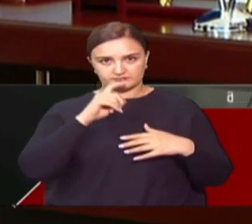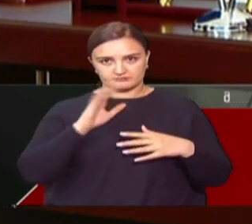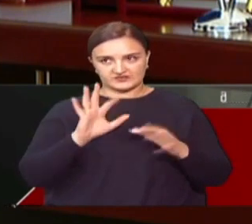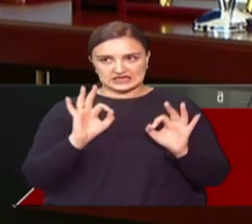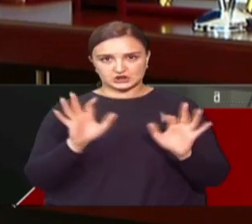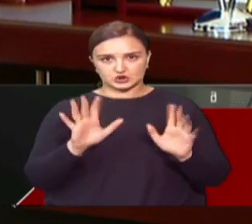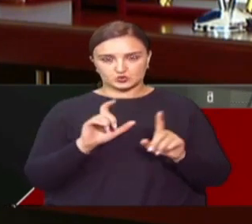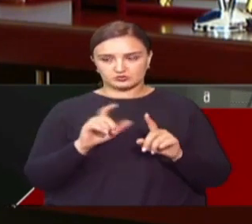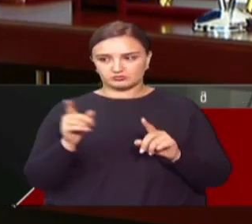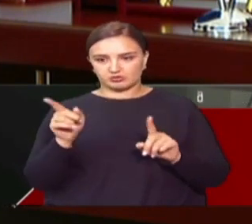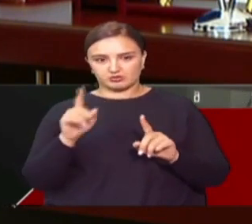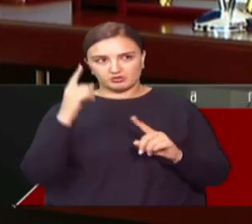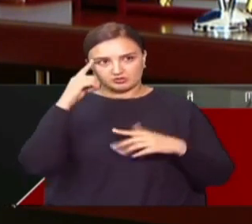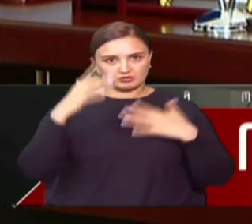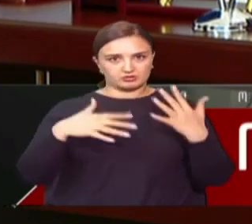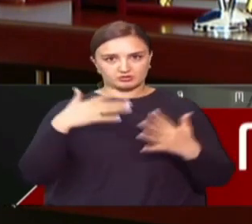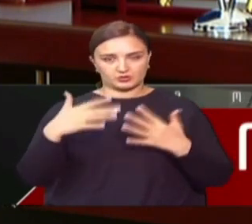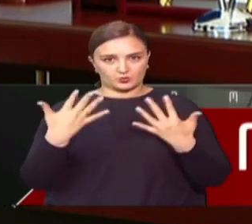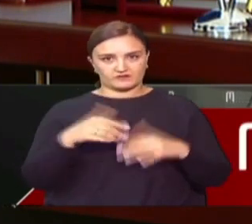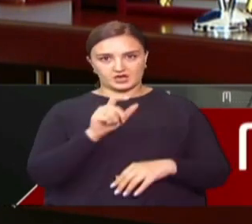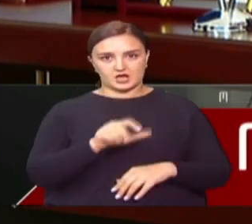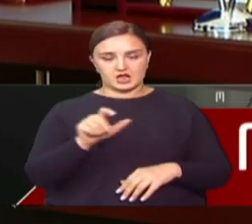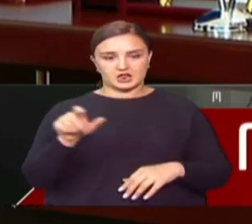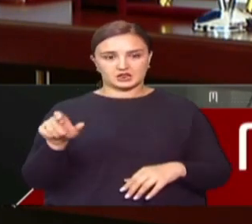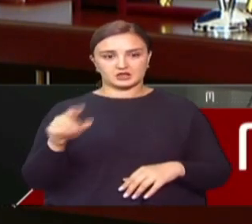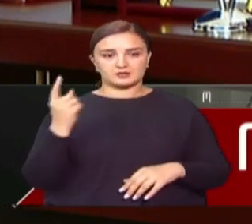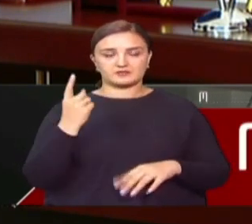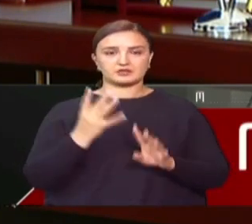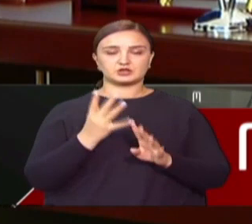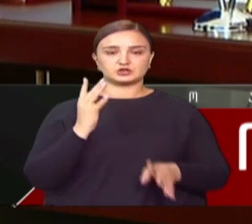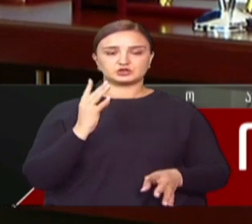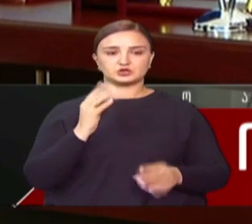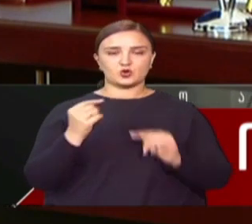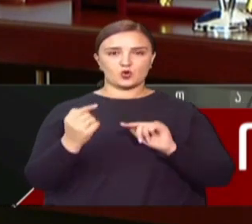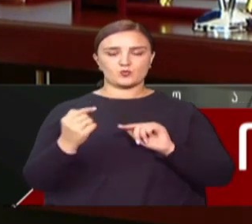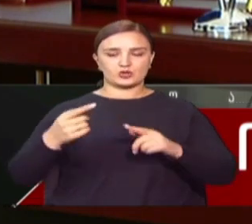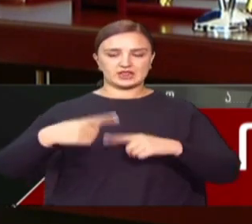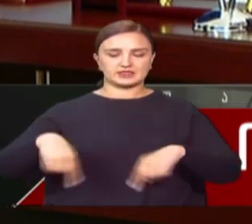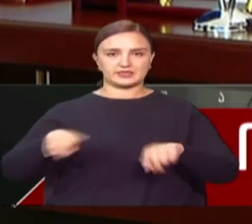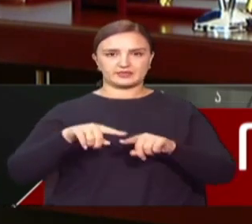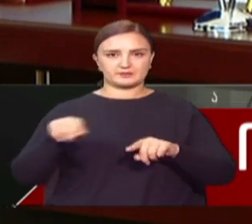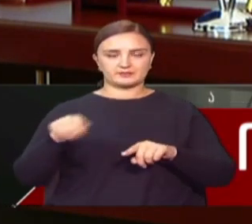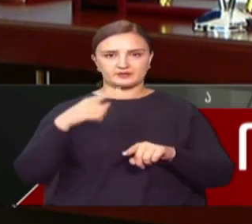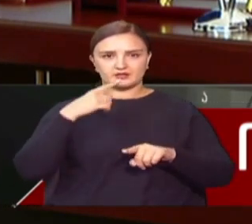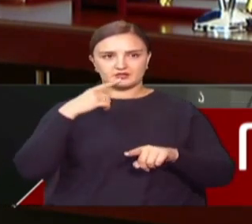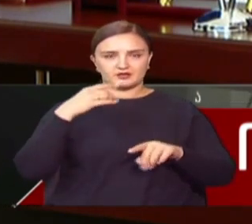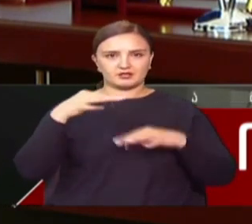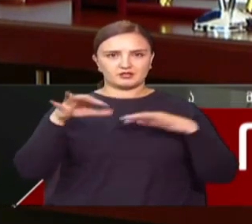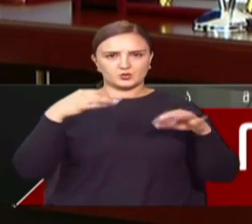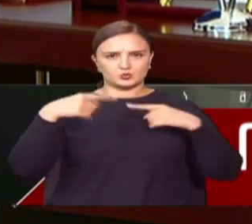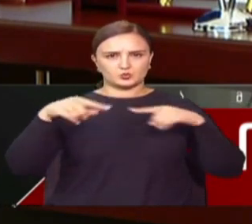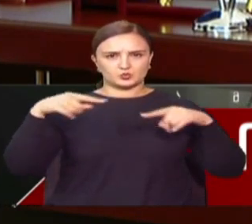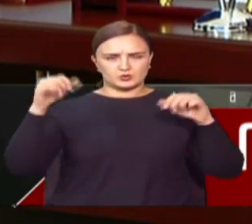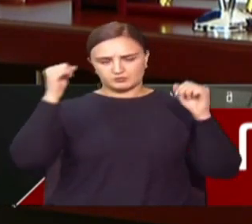arasori interpretatsia ikna shetavazebuli upiratesat oponentebis mkhridan da albat kargia rom